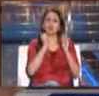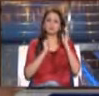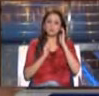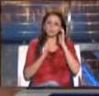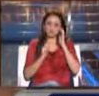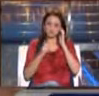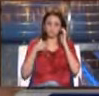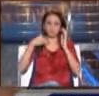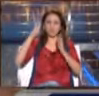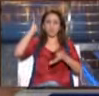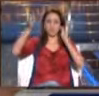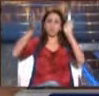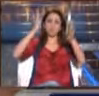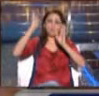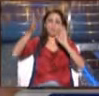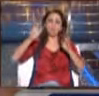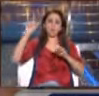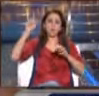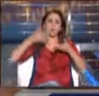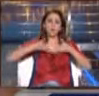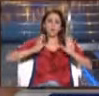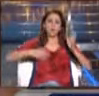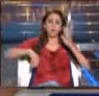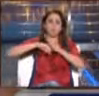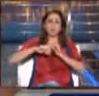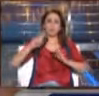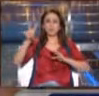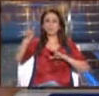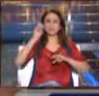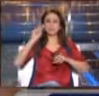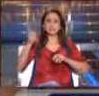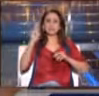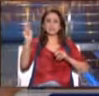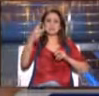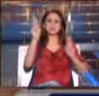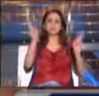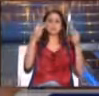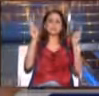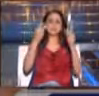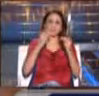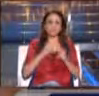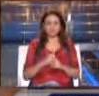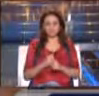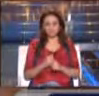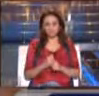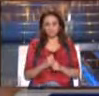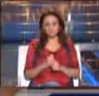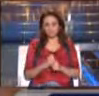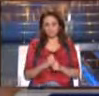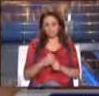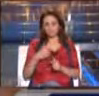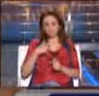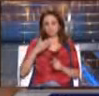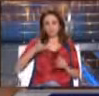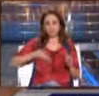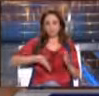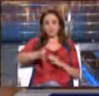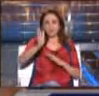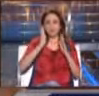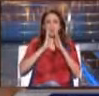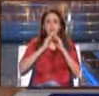اقتحم واكسر اتحاد الكوره وبعض الحاجات تتسرق من جوه, انا بتكلم ده اللي بيحصل. اما اجي حد من واحنا في طريق مصر